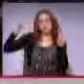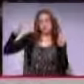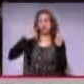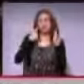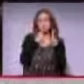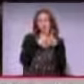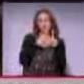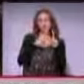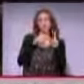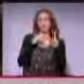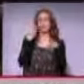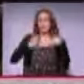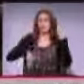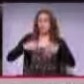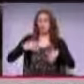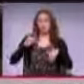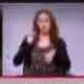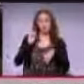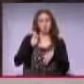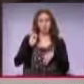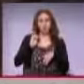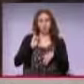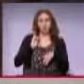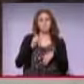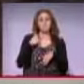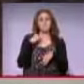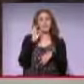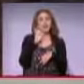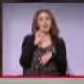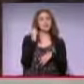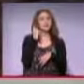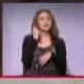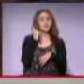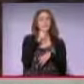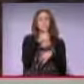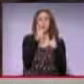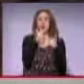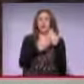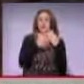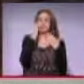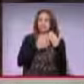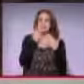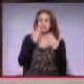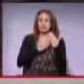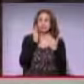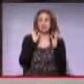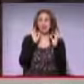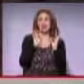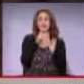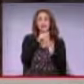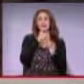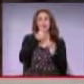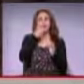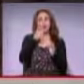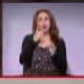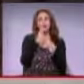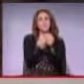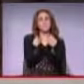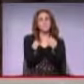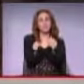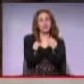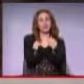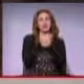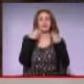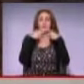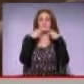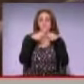جزيلا. واتمنى ان احنا دايما نتواصل مع بعض ونسمع اخبارك، ودايما يعني نشوف الجديد في لوحاتك، وارجو بقى ان المتحف القادم ليك او المعرض